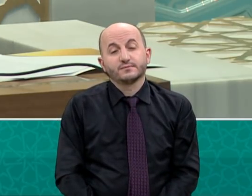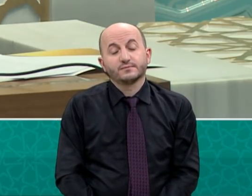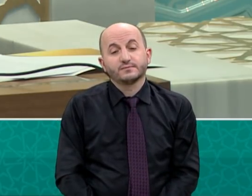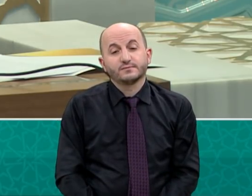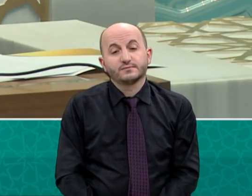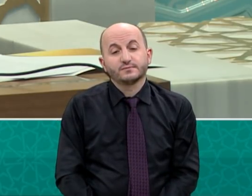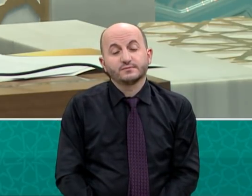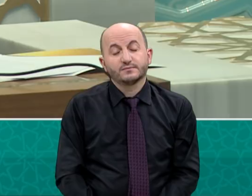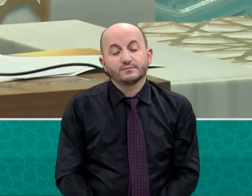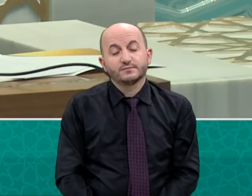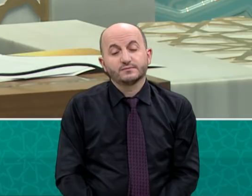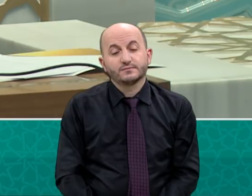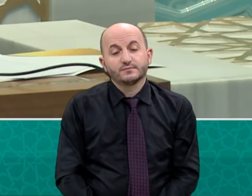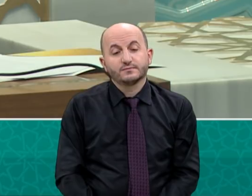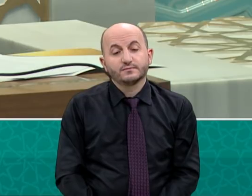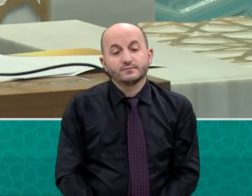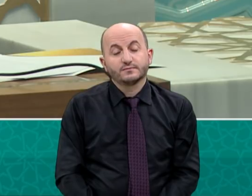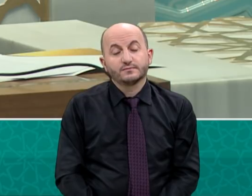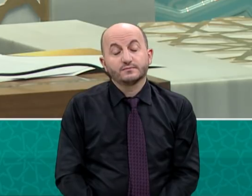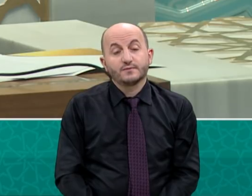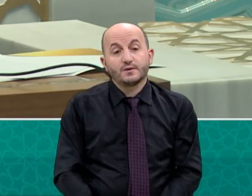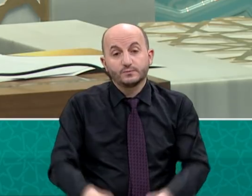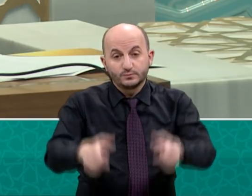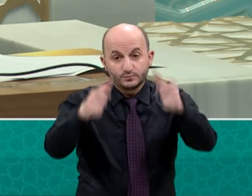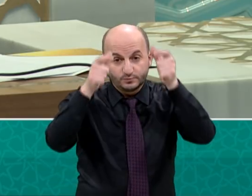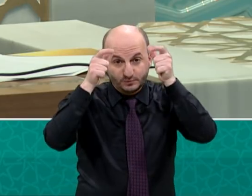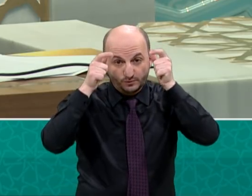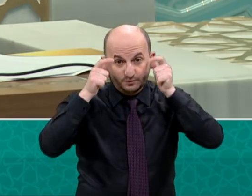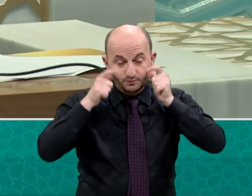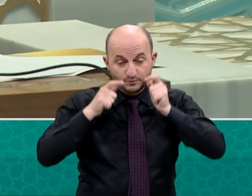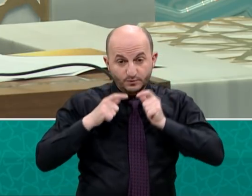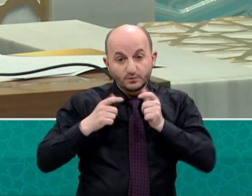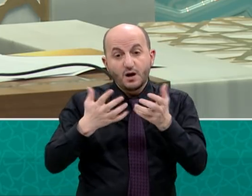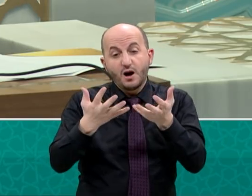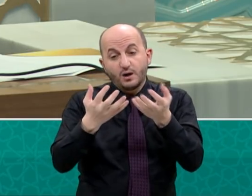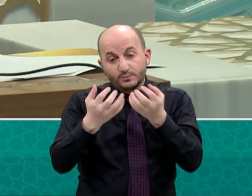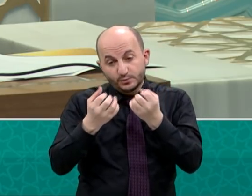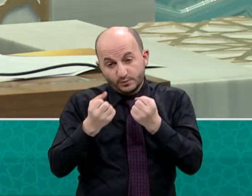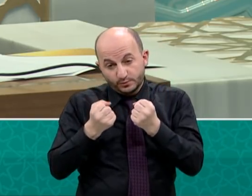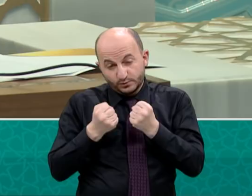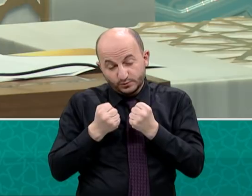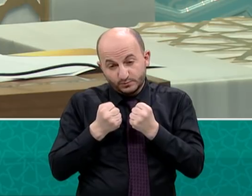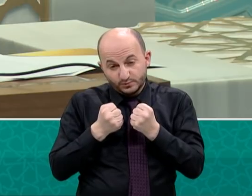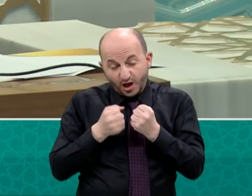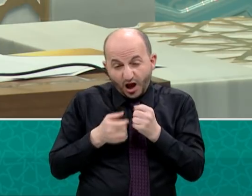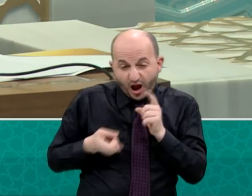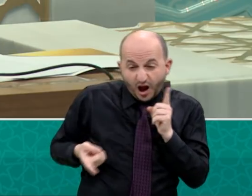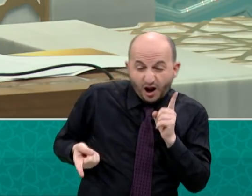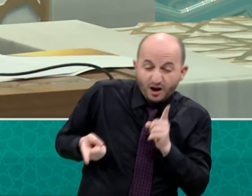وَتَخُولُ اَمَانَاتِكُمْ Ve sorumluluğunu üzerinize almış olduğunuz her